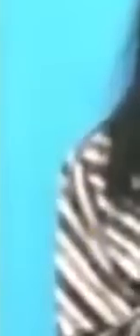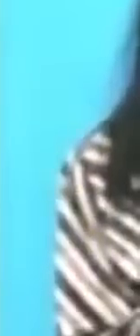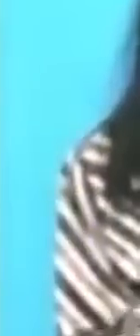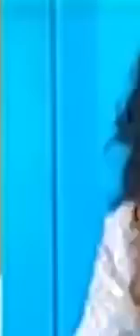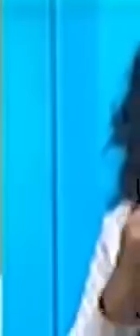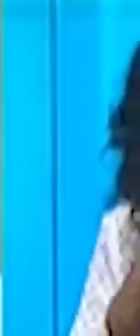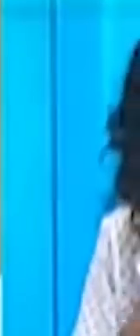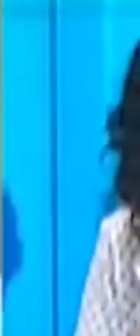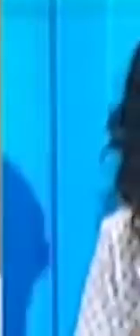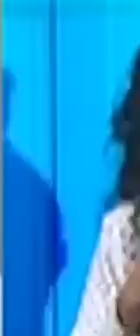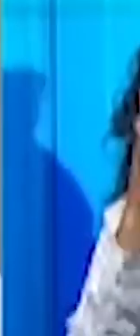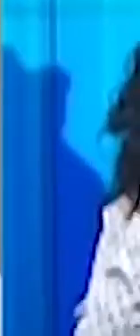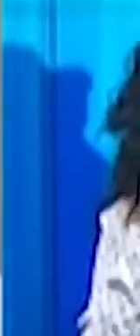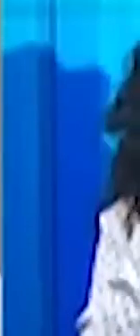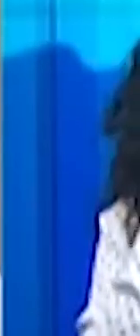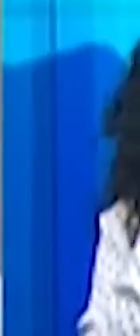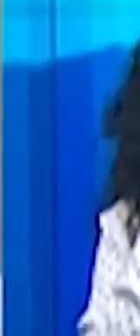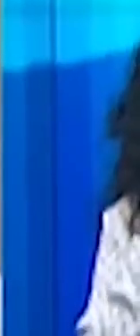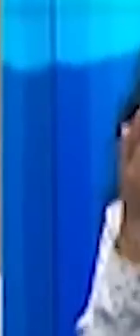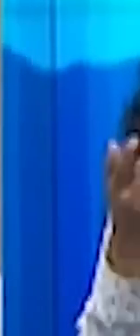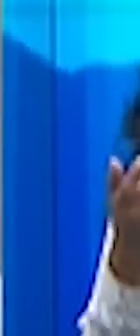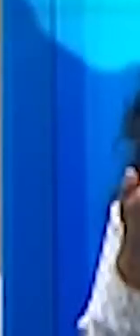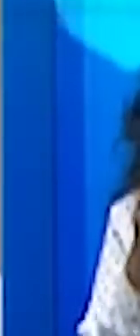ከማን ጋር እንነጋገር ቲፒኤልኤፍ ቀልብ ከገዛ